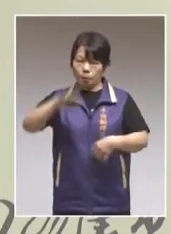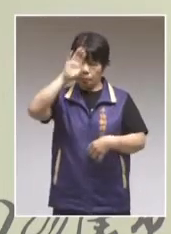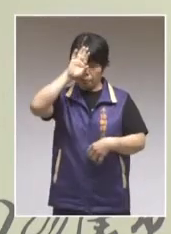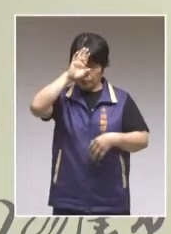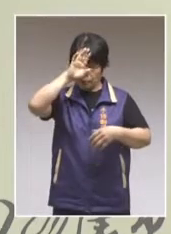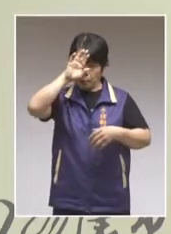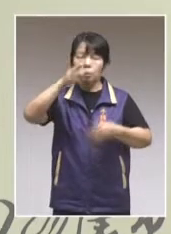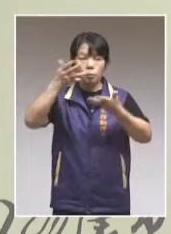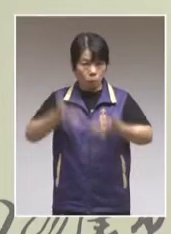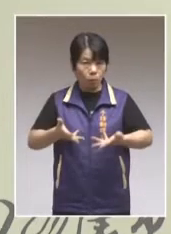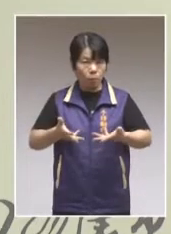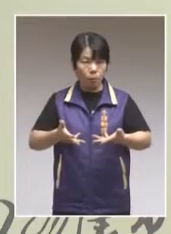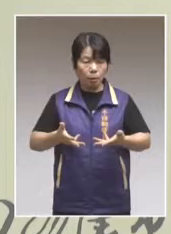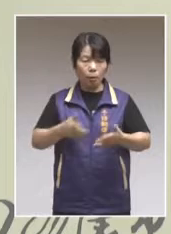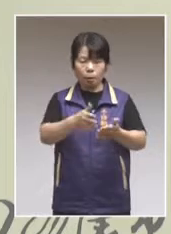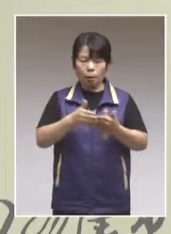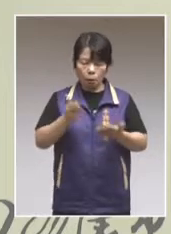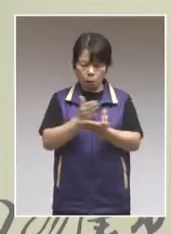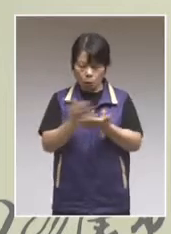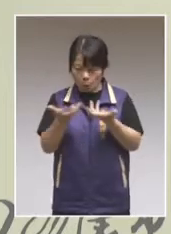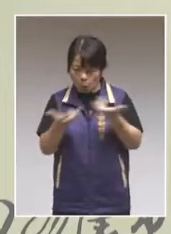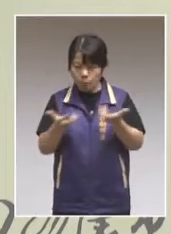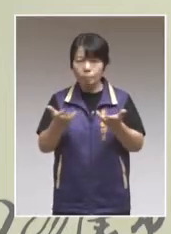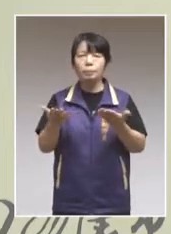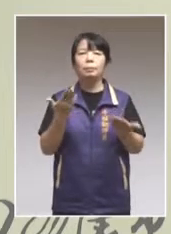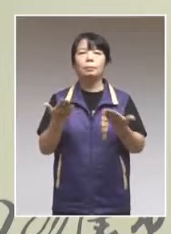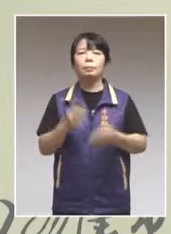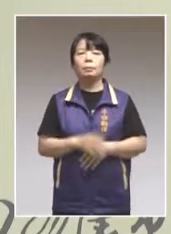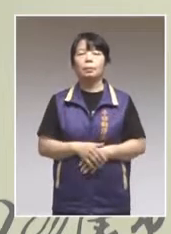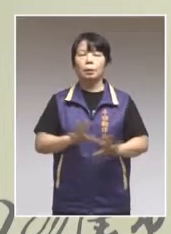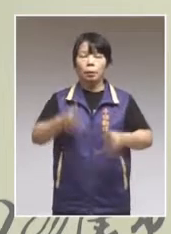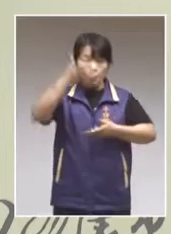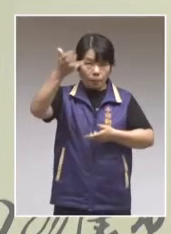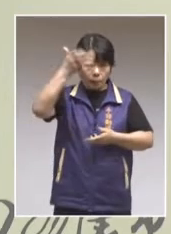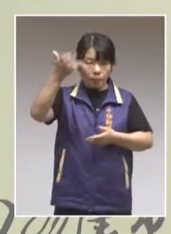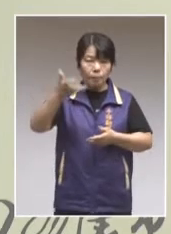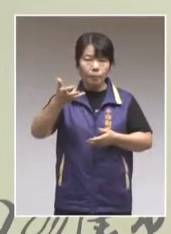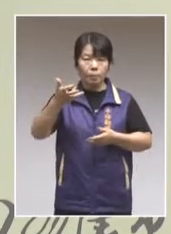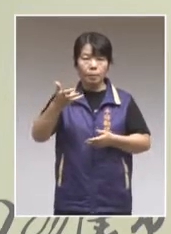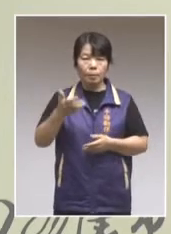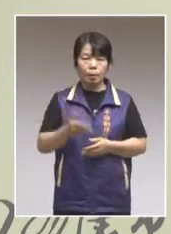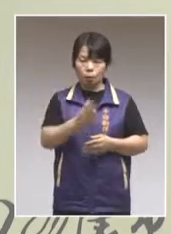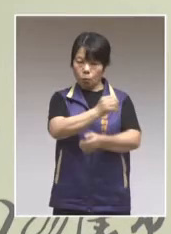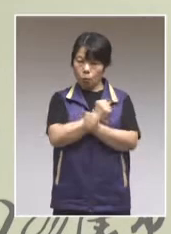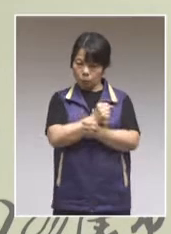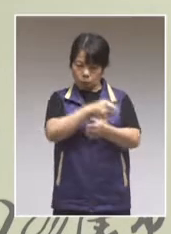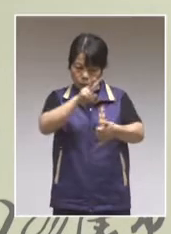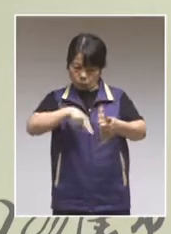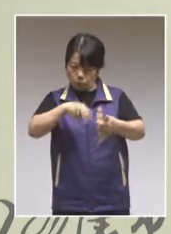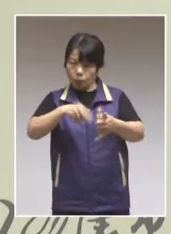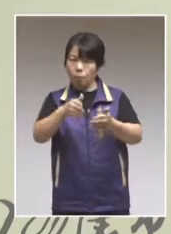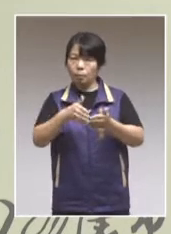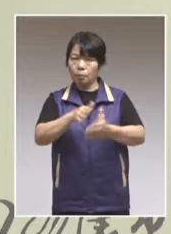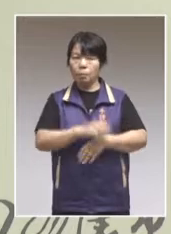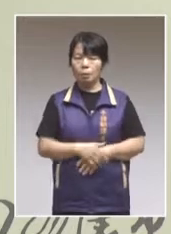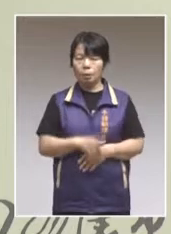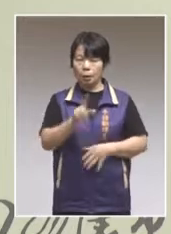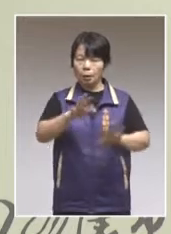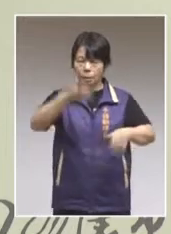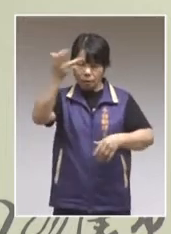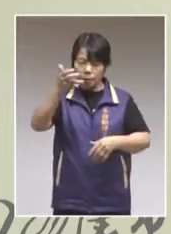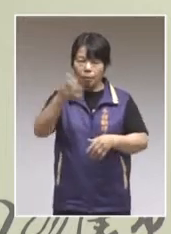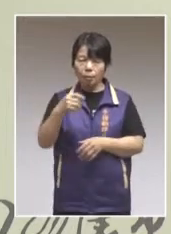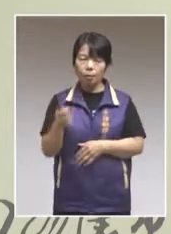发烧的这个状况，可以很快做区分刚刚李医师有讲，就是发烧稍微注意观察，其实稍来得快去得